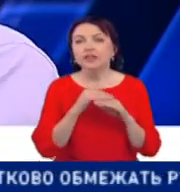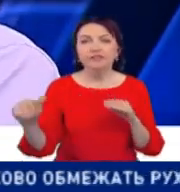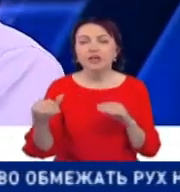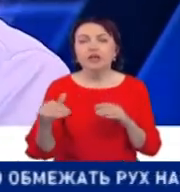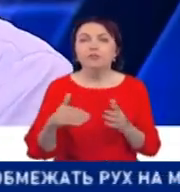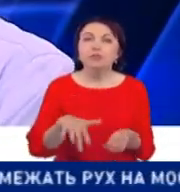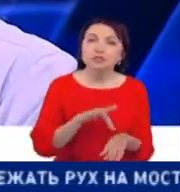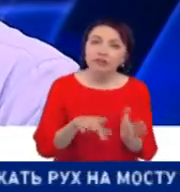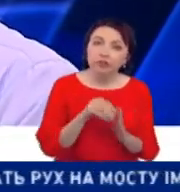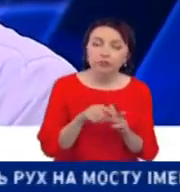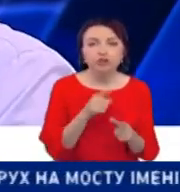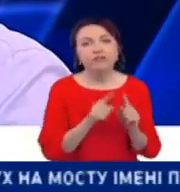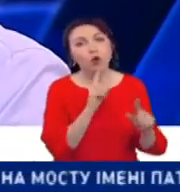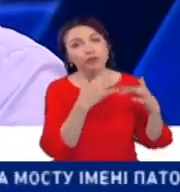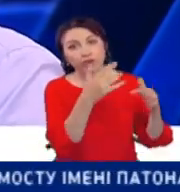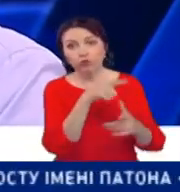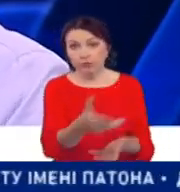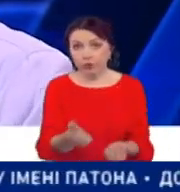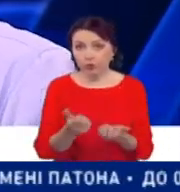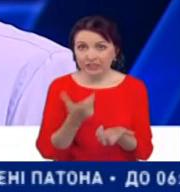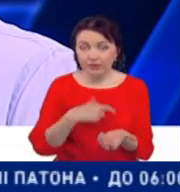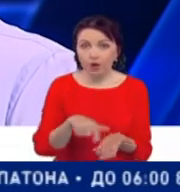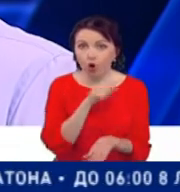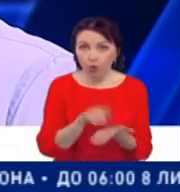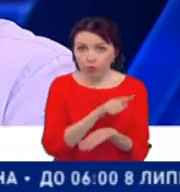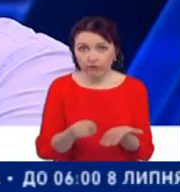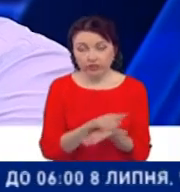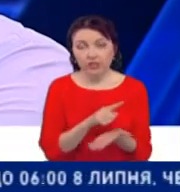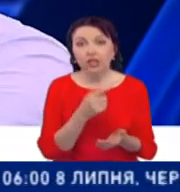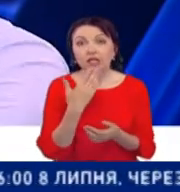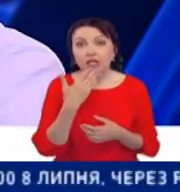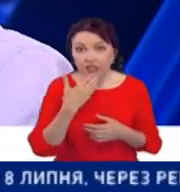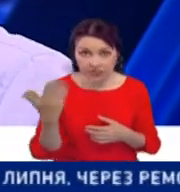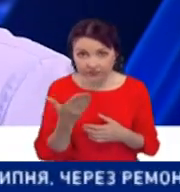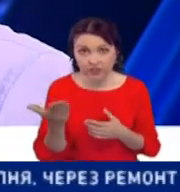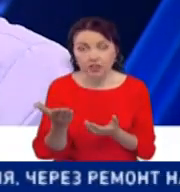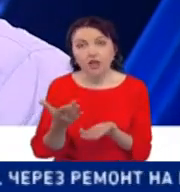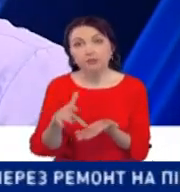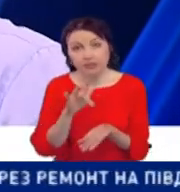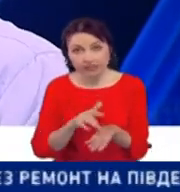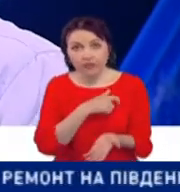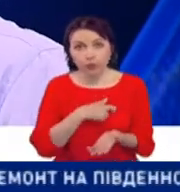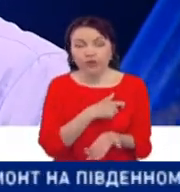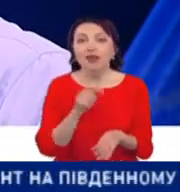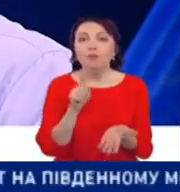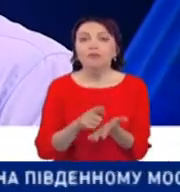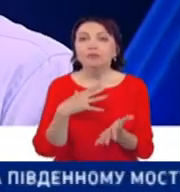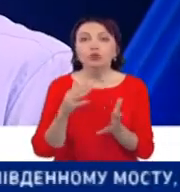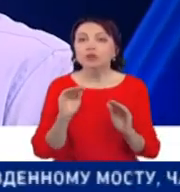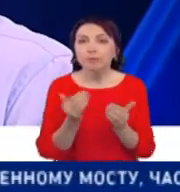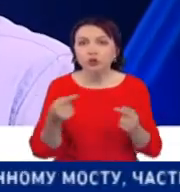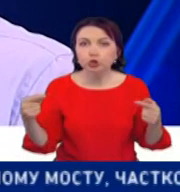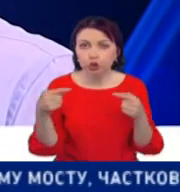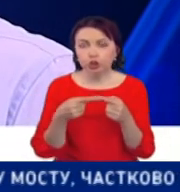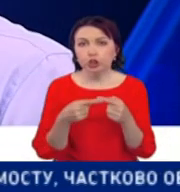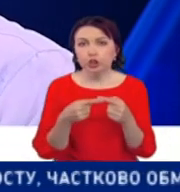рівні Верховної Ради, вони беруть на себе певні обов'язки. Ну, да. І їх звіт... як місцевих депутатів, повинен бути не менш чіткий